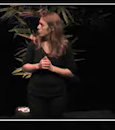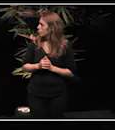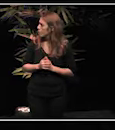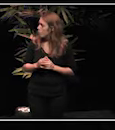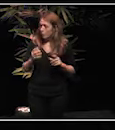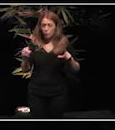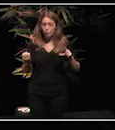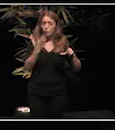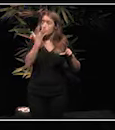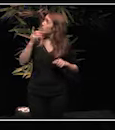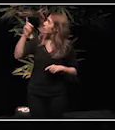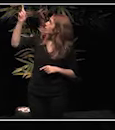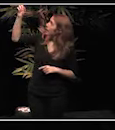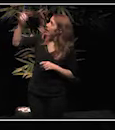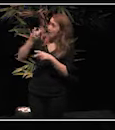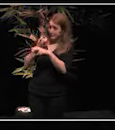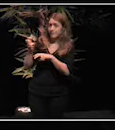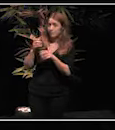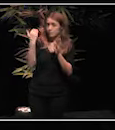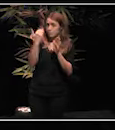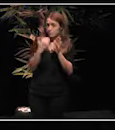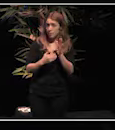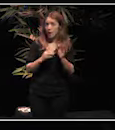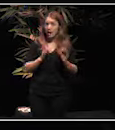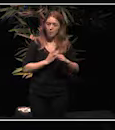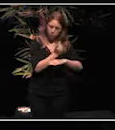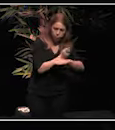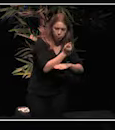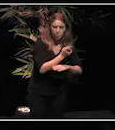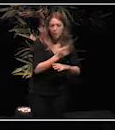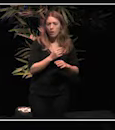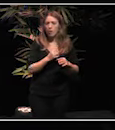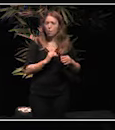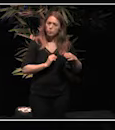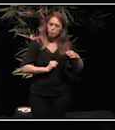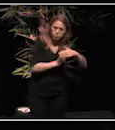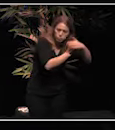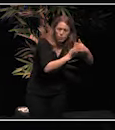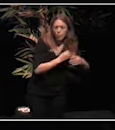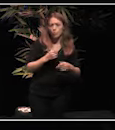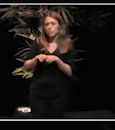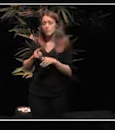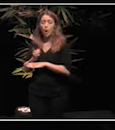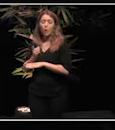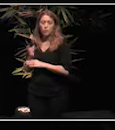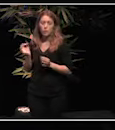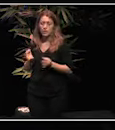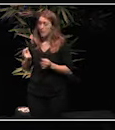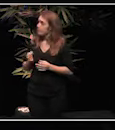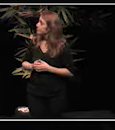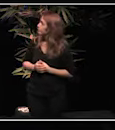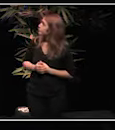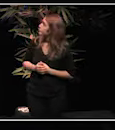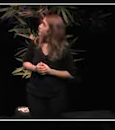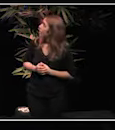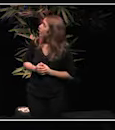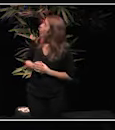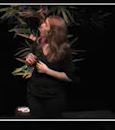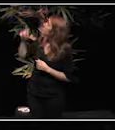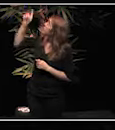l'écran un certain nombre de risques, à la fois pour l'ultra-trail et le marathon. Et donc, déjà, ce que vous pouvez voir, c'est que c'est